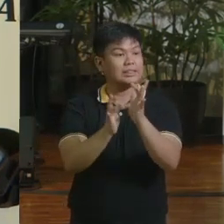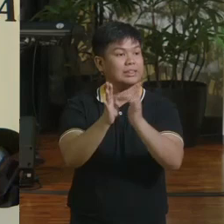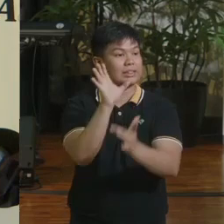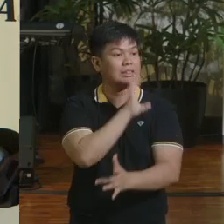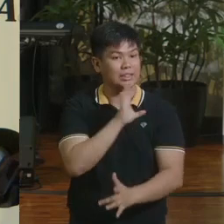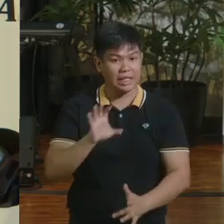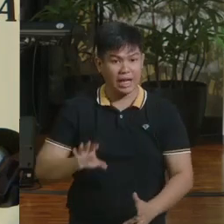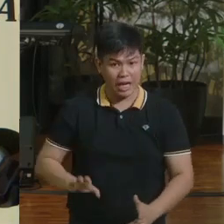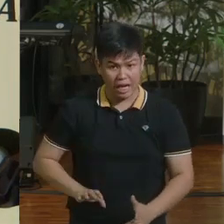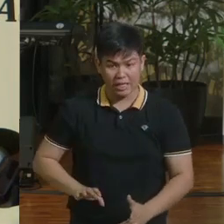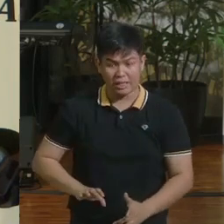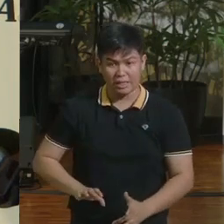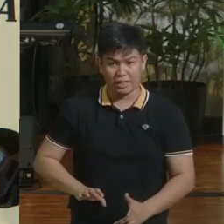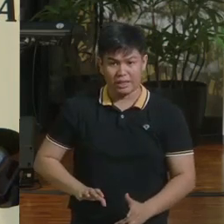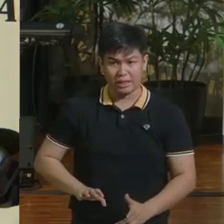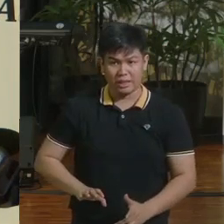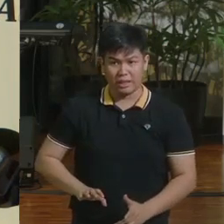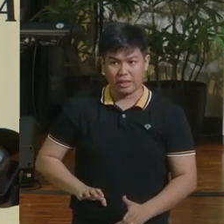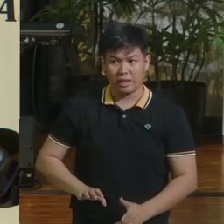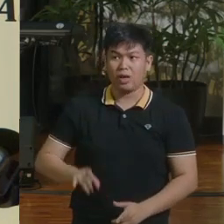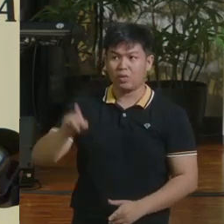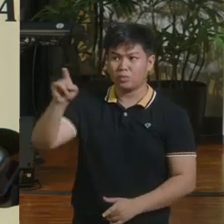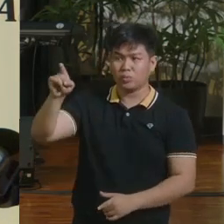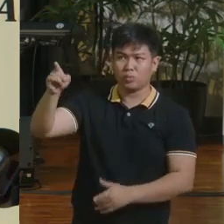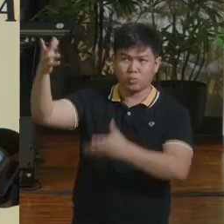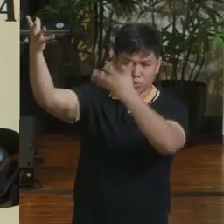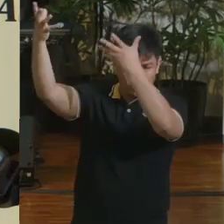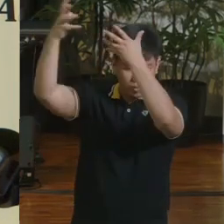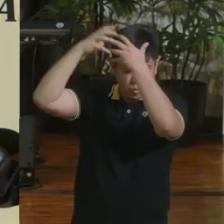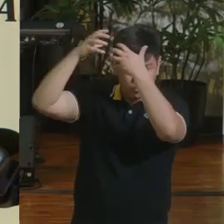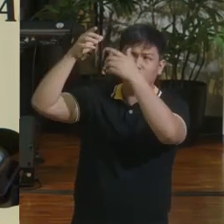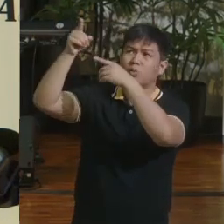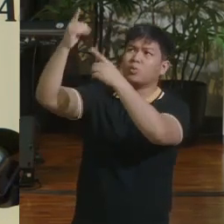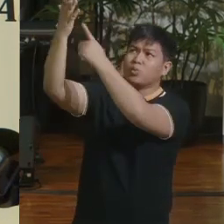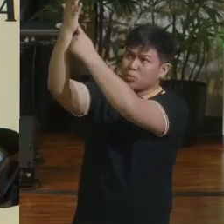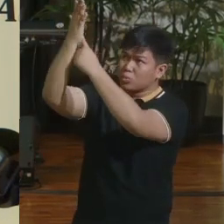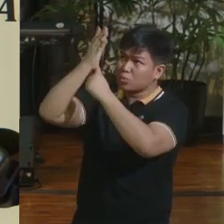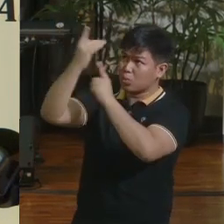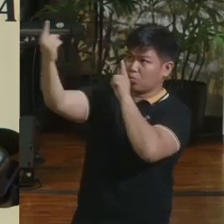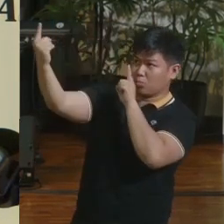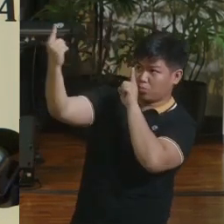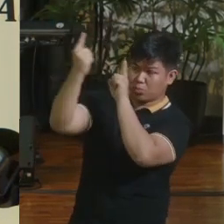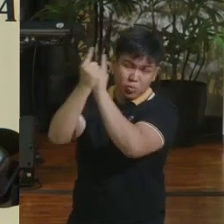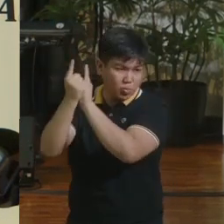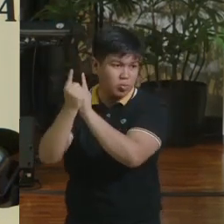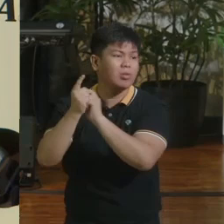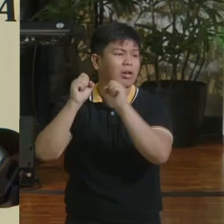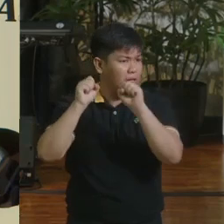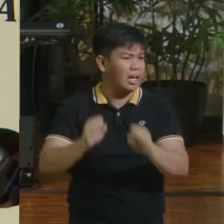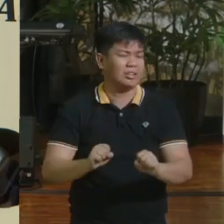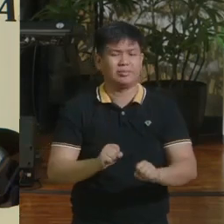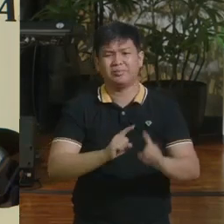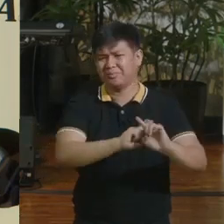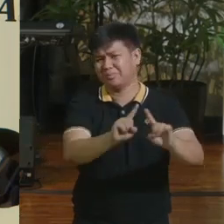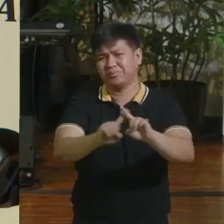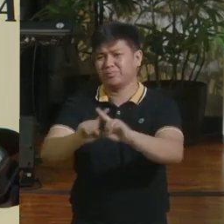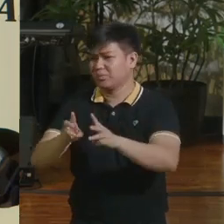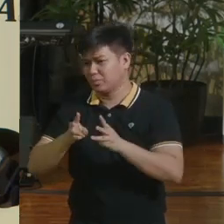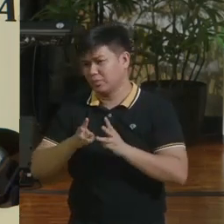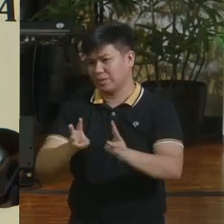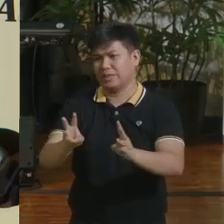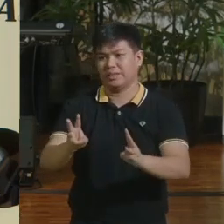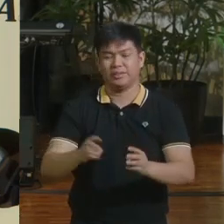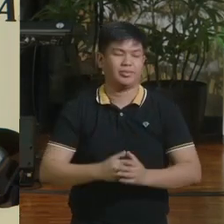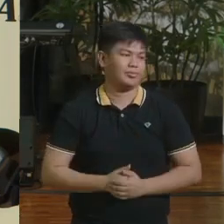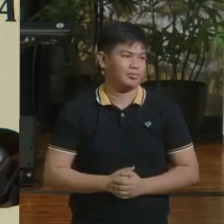Christ ang sanhi o pinagmulan ng kanyang revelation at binigay kay Paul. So